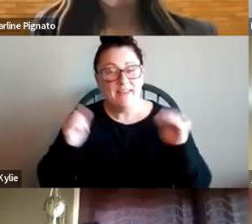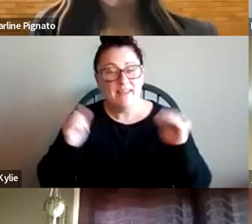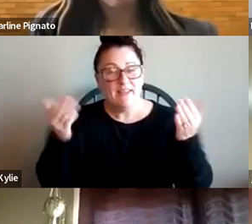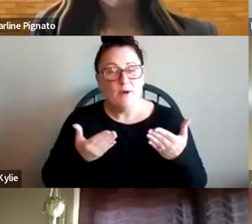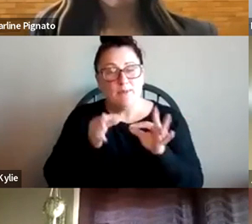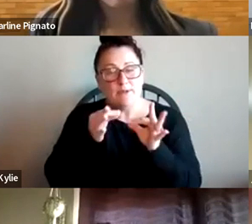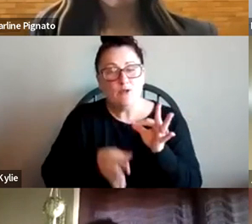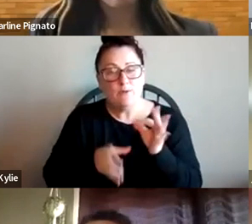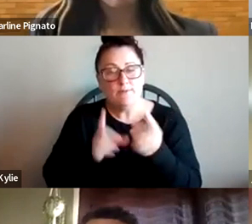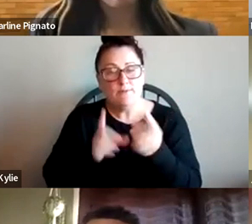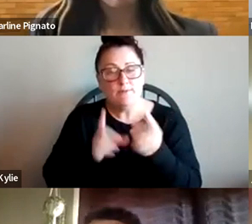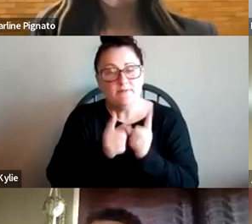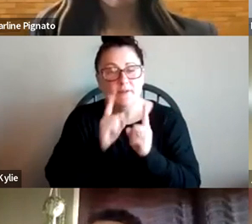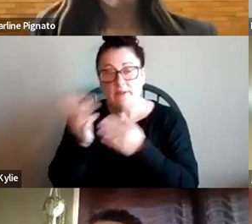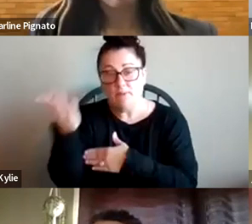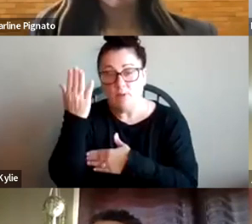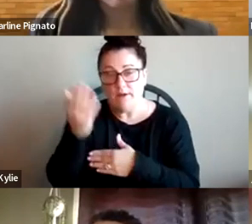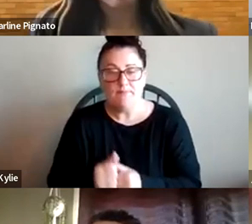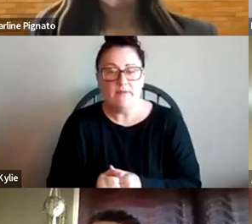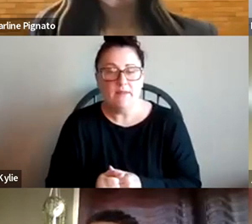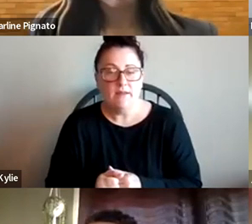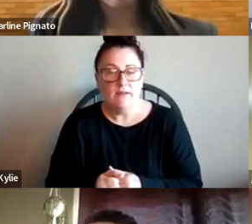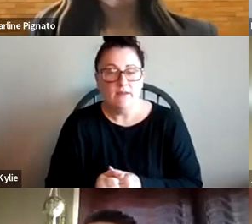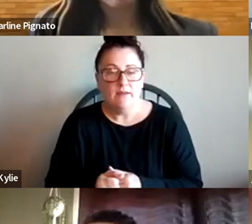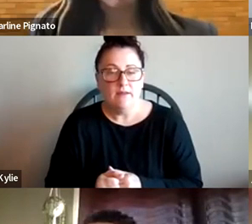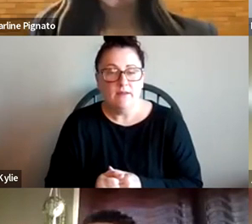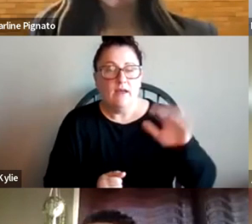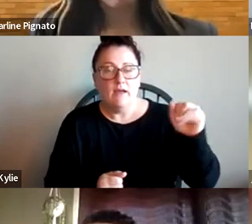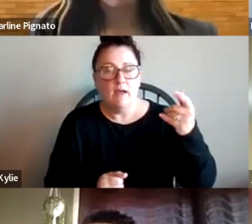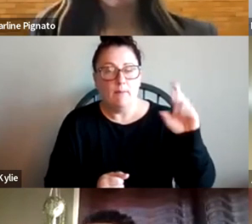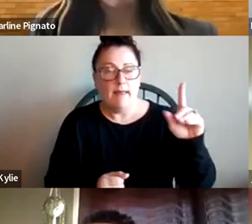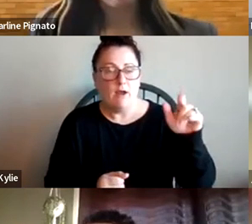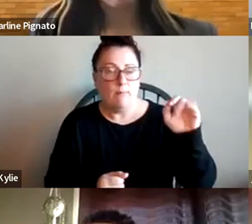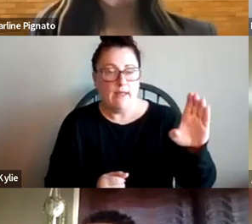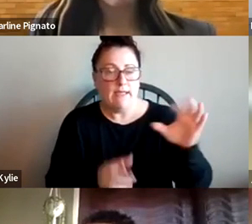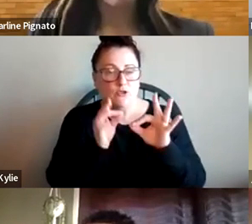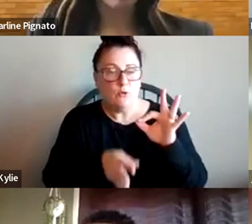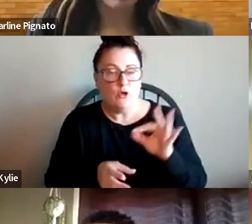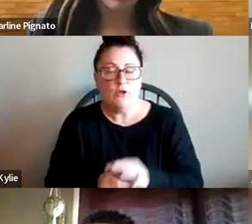our interpreters for this morning. We have Ahmed, our Arabic interpreter.